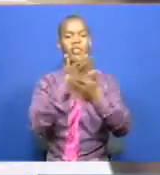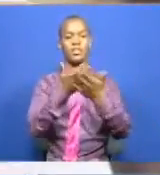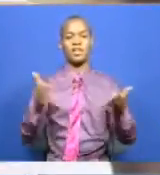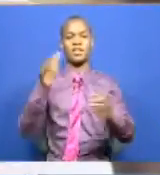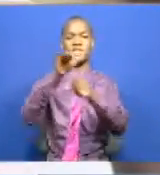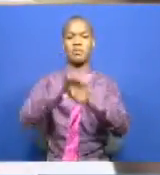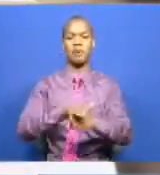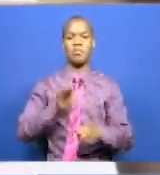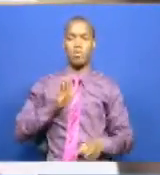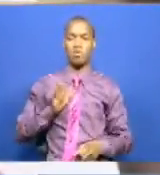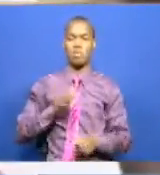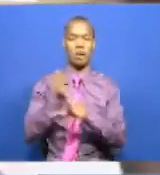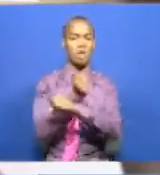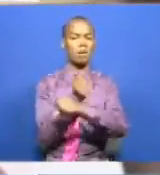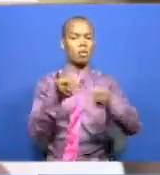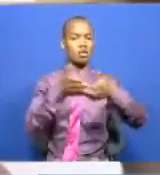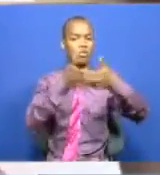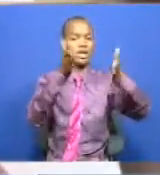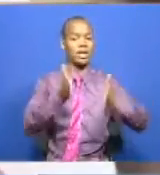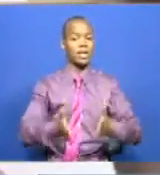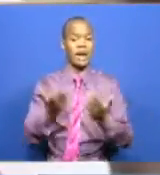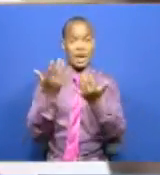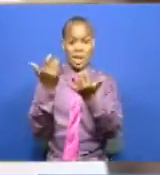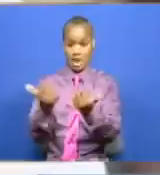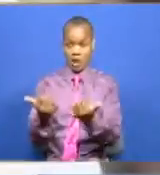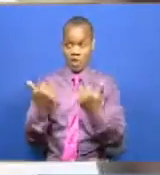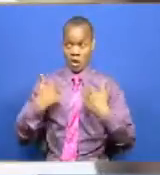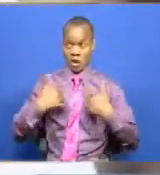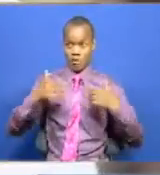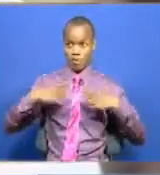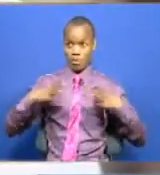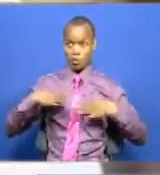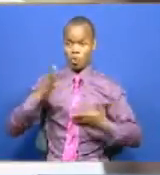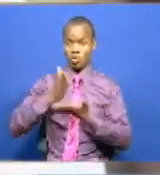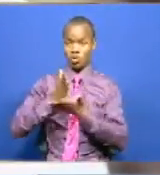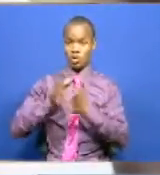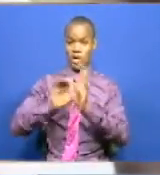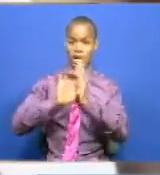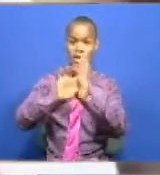kuwa viongozi, hapana. Sasa angalia, tuko na watu ambao tunaweza peana mfano.